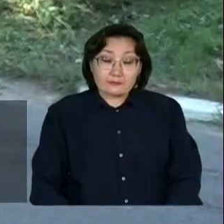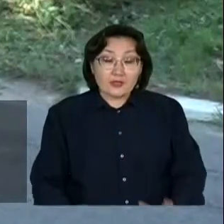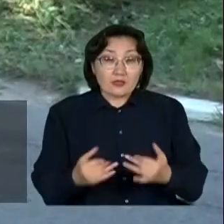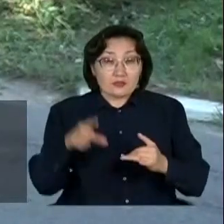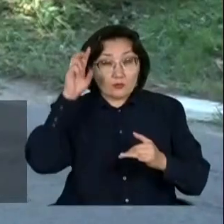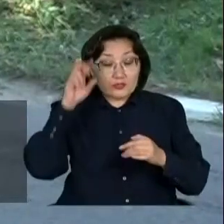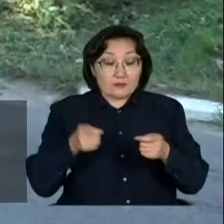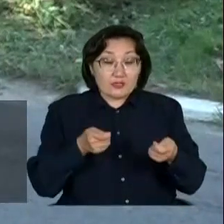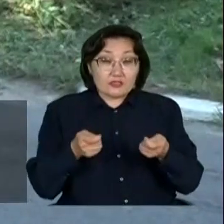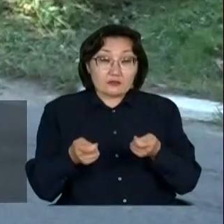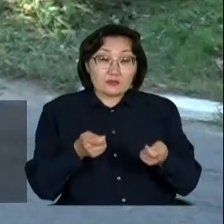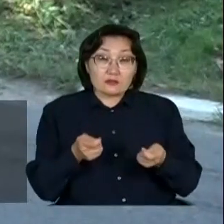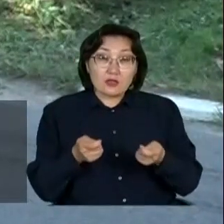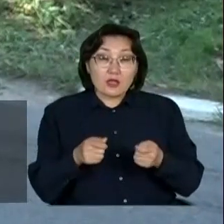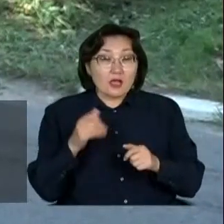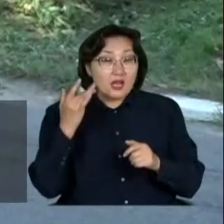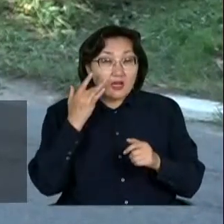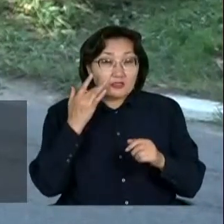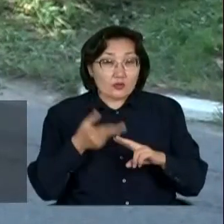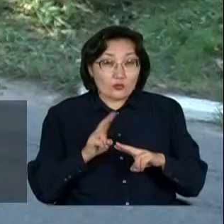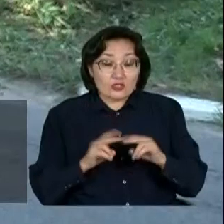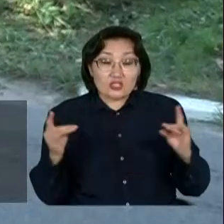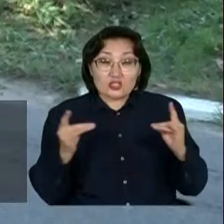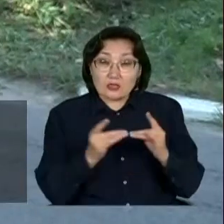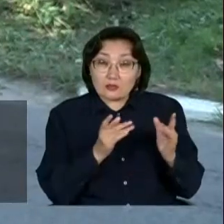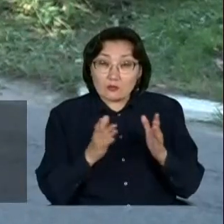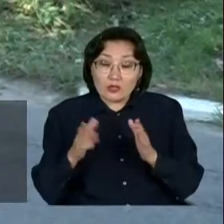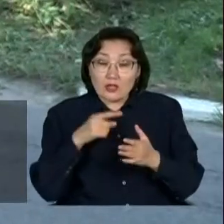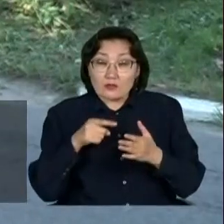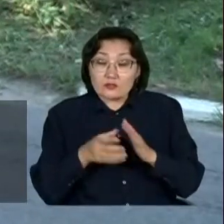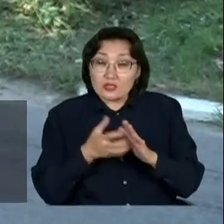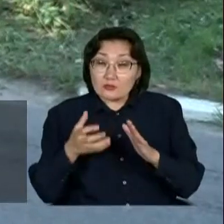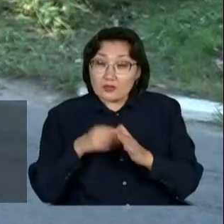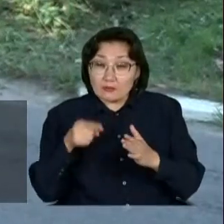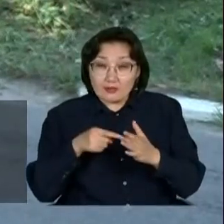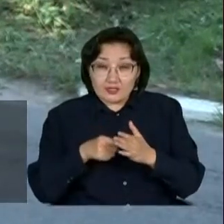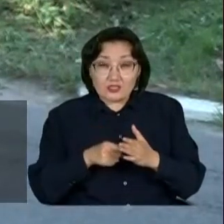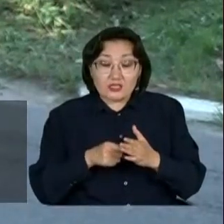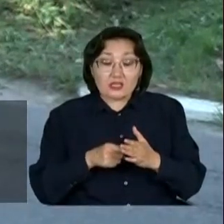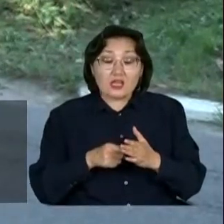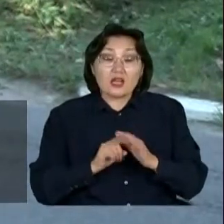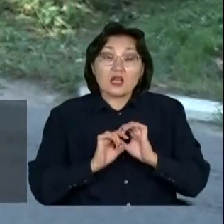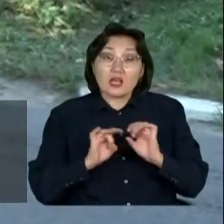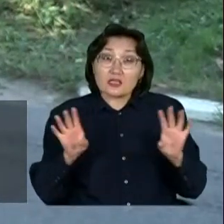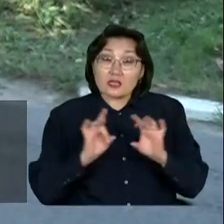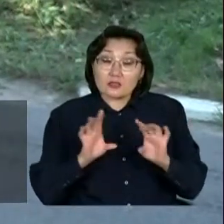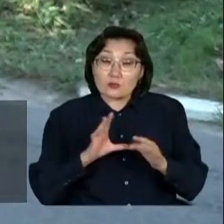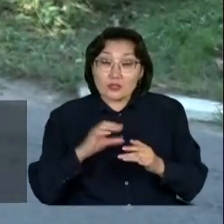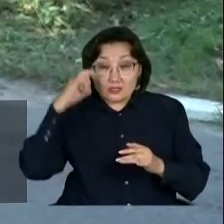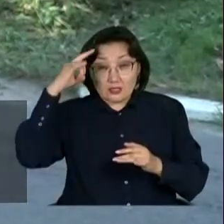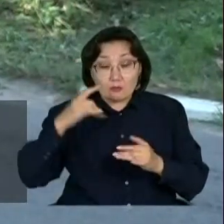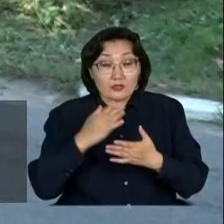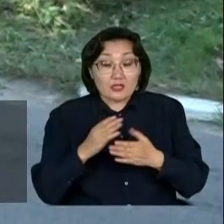Мемлекет башсымыз әрғашанда осы жатақхананың тапшылығы туралы мәселені көтеріп айтып жатады. Елімізде болып жатқан